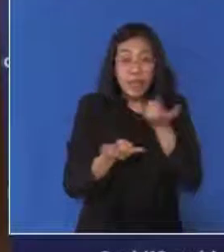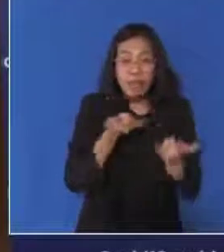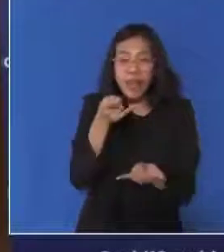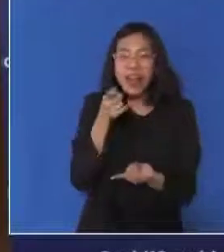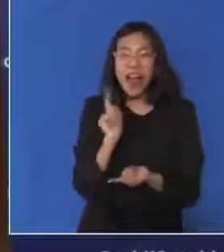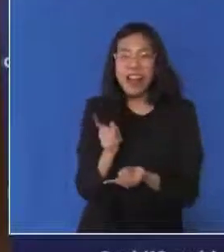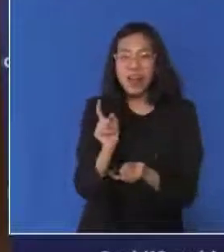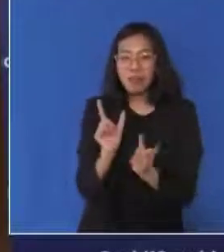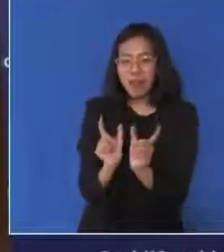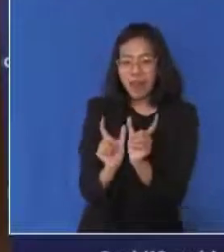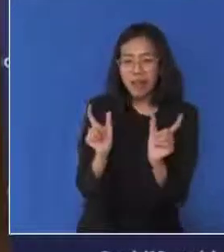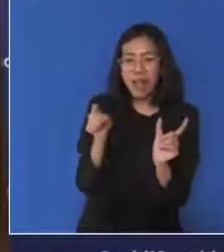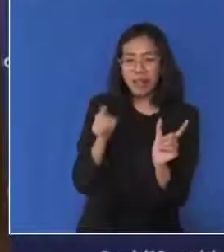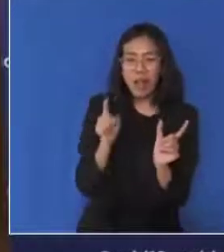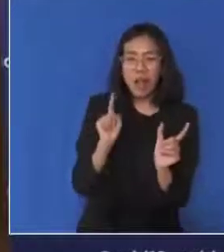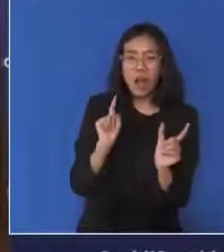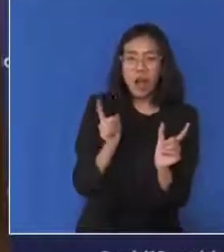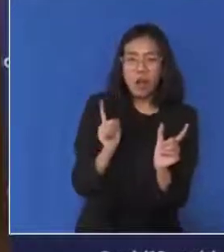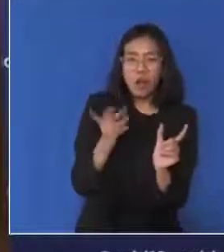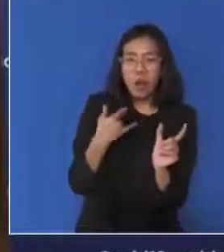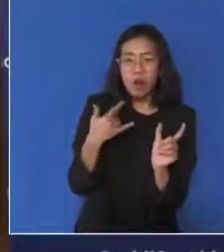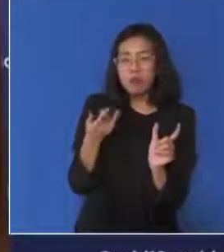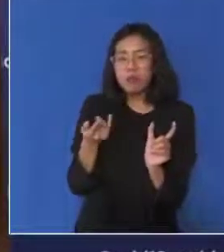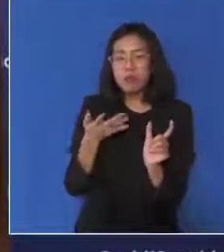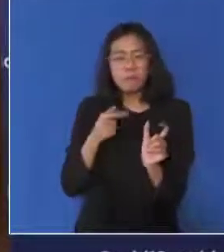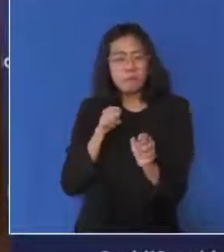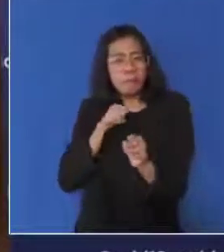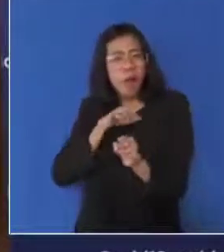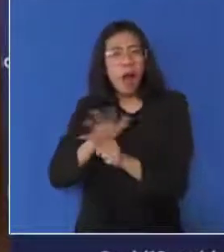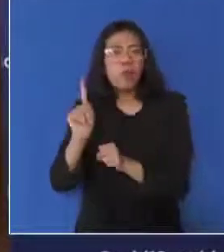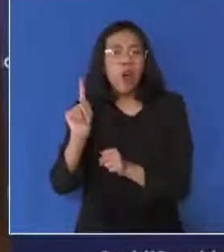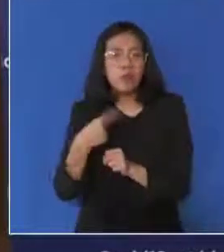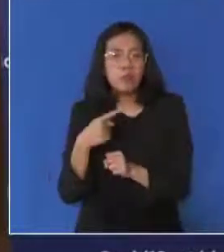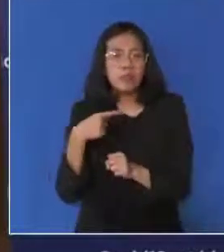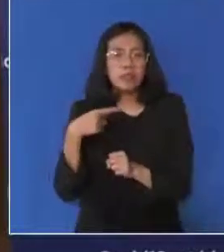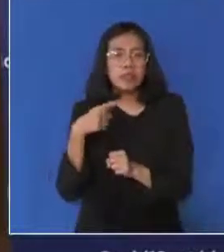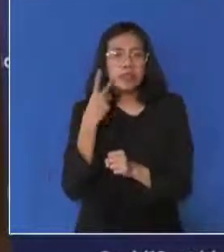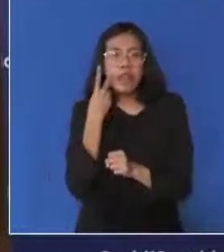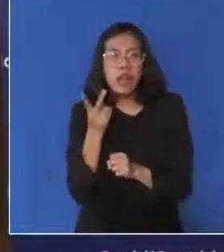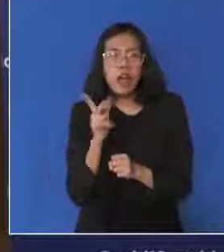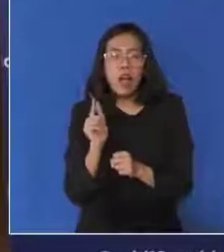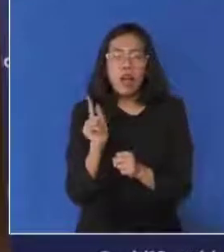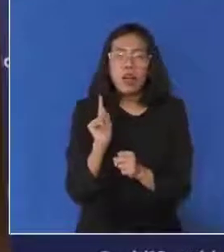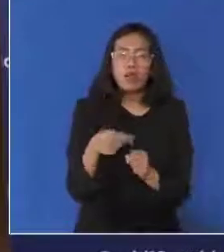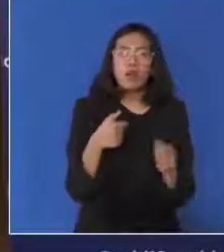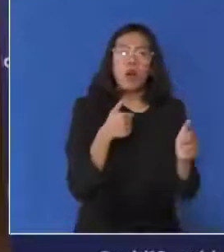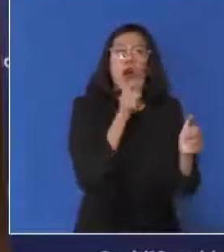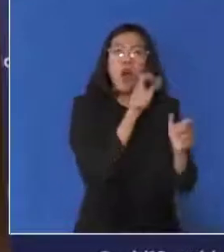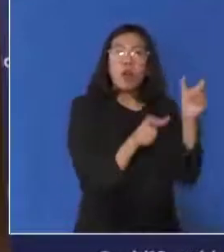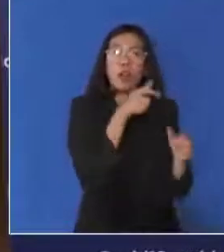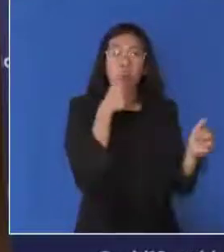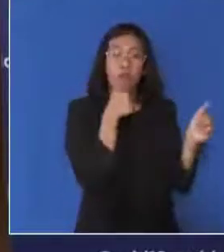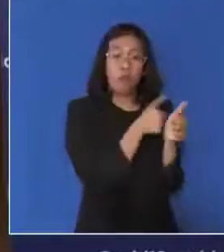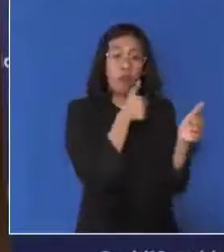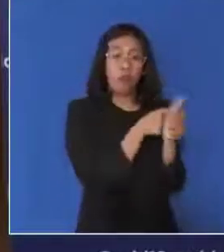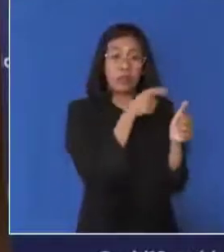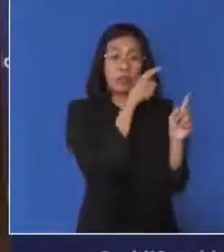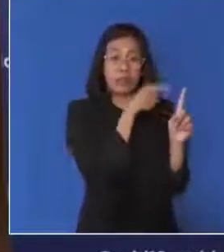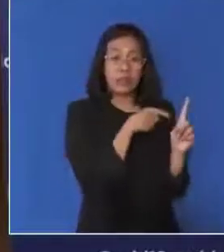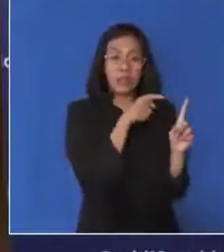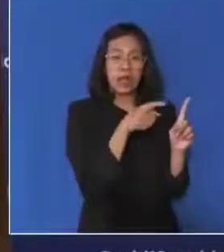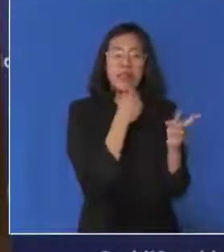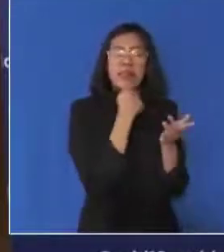selebritis Sebenarnya ya kalau kita mau kaitkan dengan apa yang kita lakukan sehari-hari The Great Pool Halo Mas juga memiliki grade